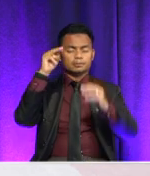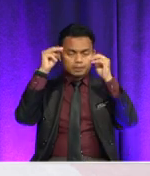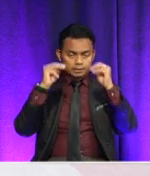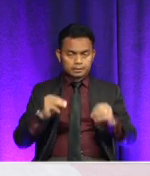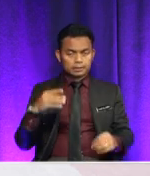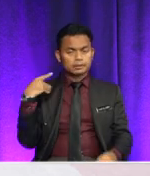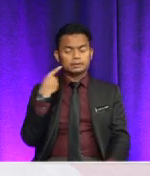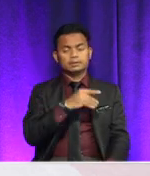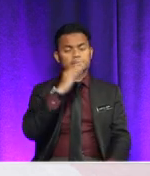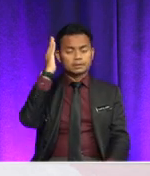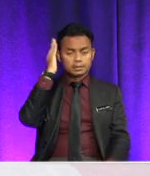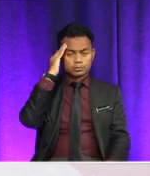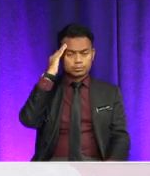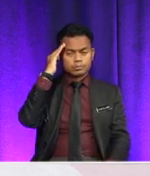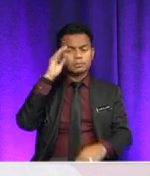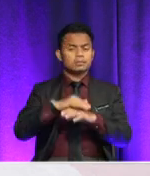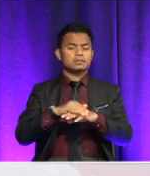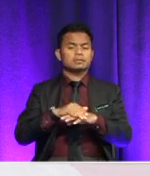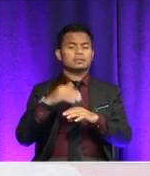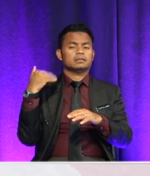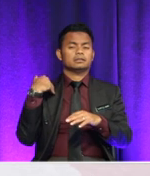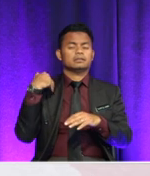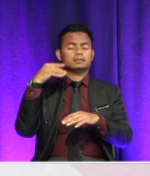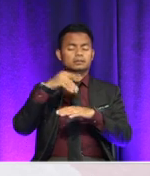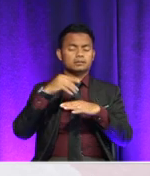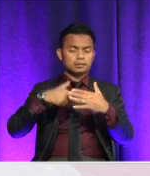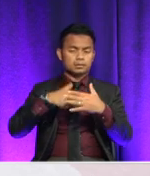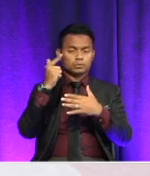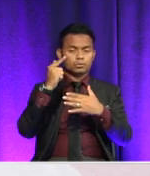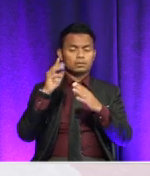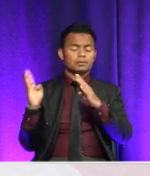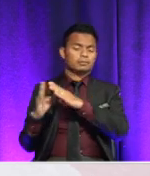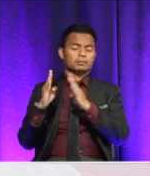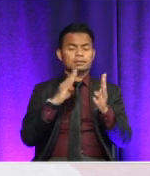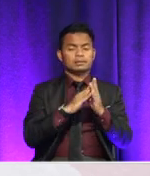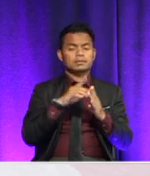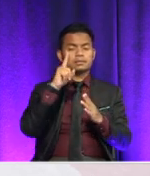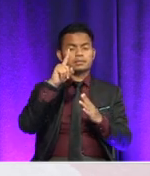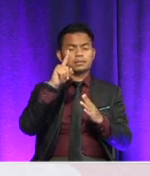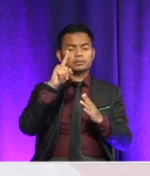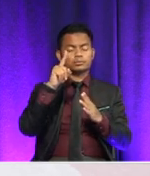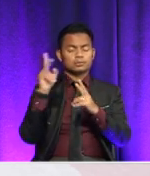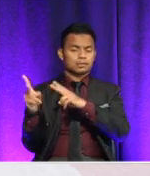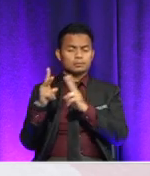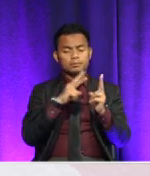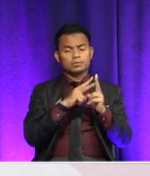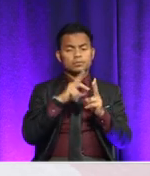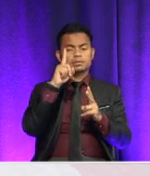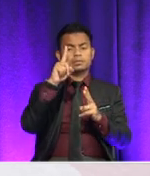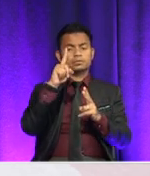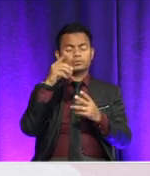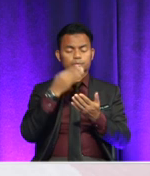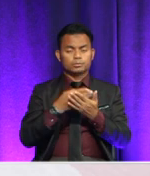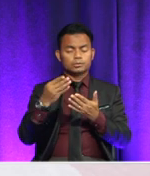semesta Jadi banyak diusahakan di kawasan 2 Banda selaras dengan konsep satu kampung satu produk sebagai contoh hilang yang membuat